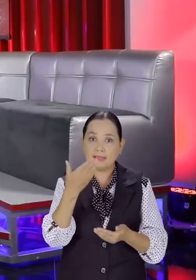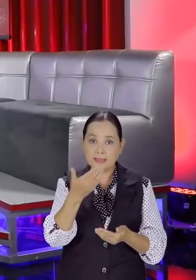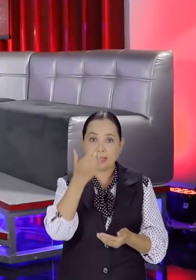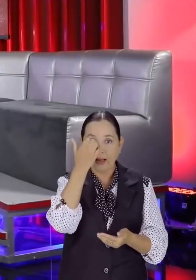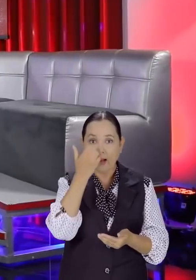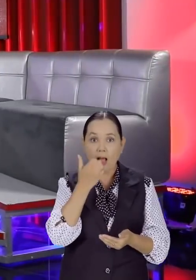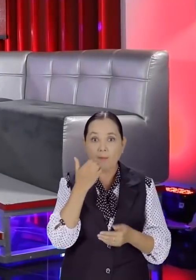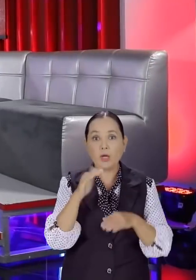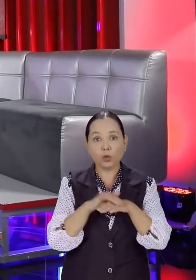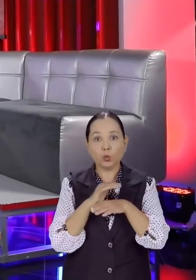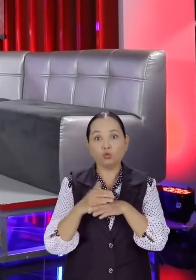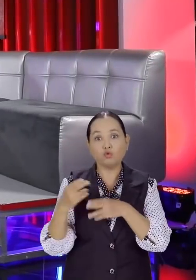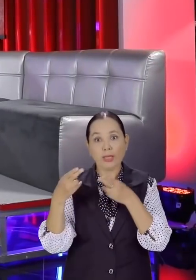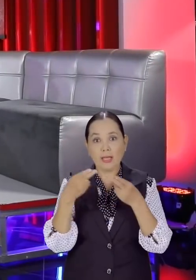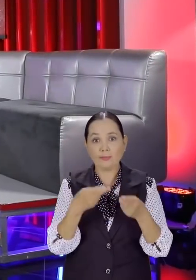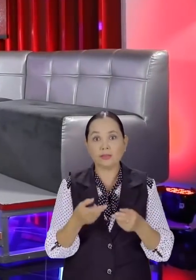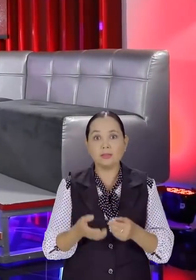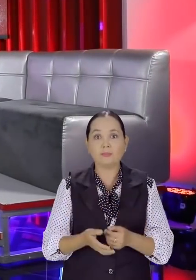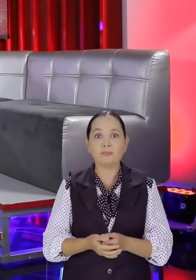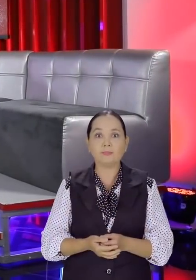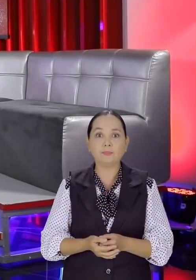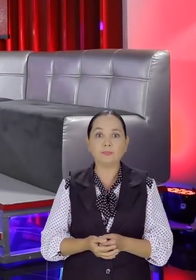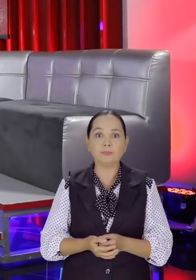rahmat, xush kelibsiz. Tashrif uchun tashakkur. Rahmat.